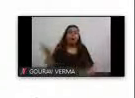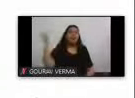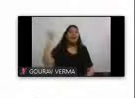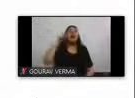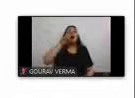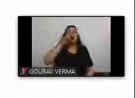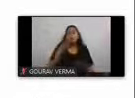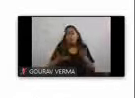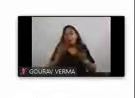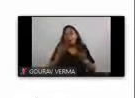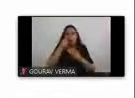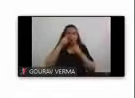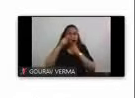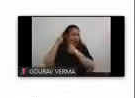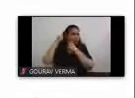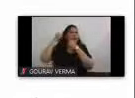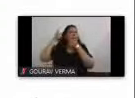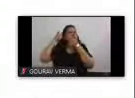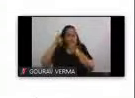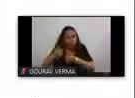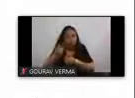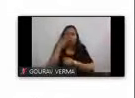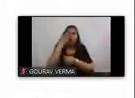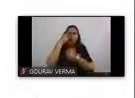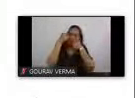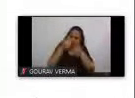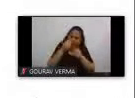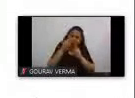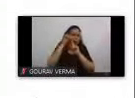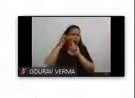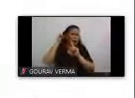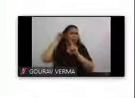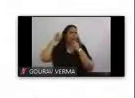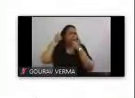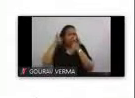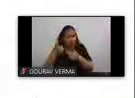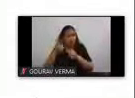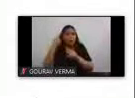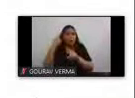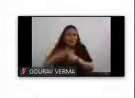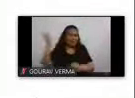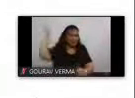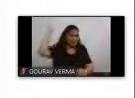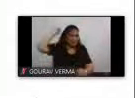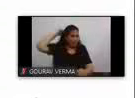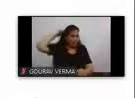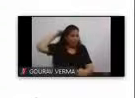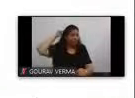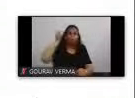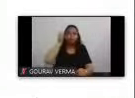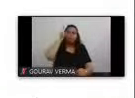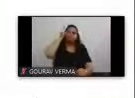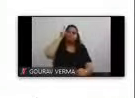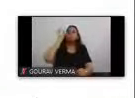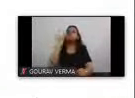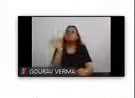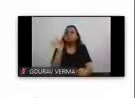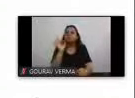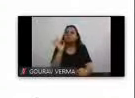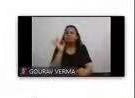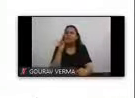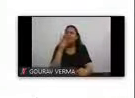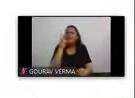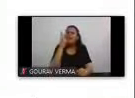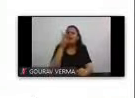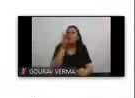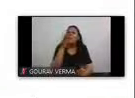टू मेक सेंस ऑफ व्हाट द आई सीज. ब्रेन को वो सिग्नल वापस नहीं दे रहे कि क्या